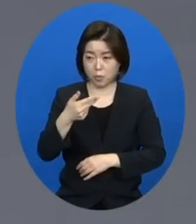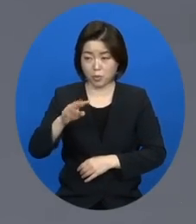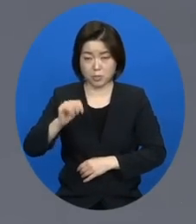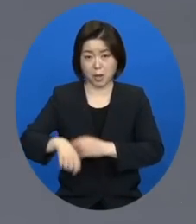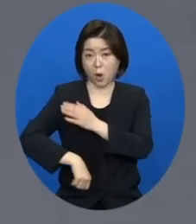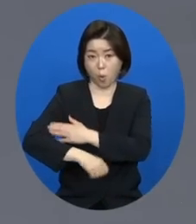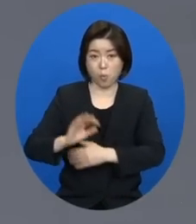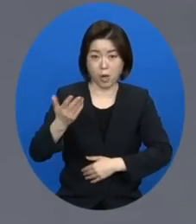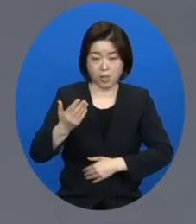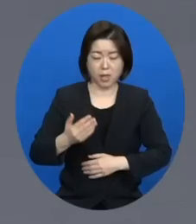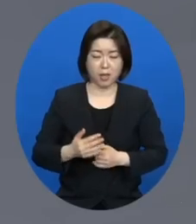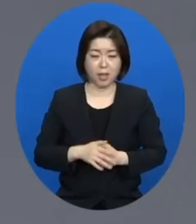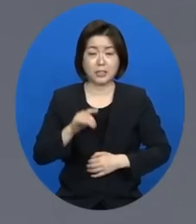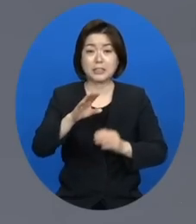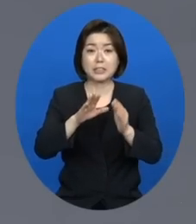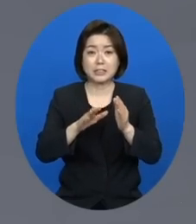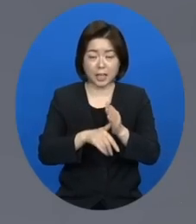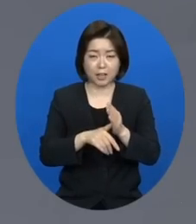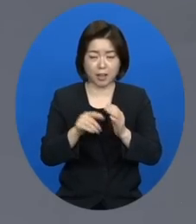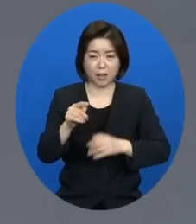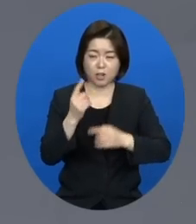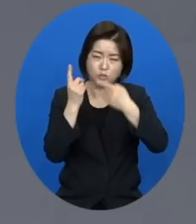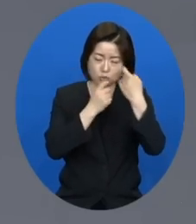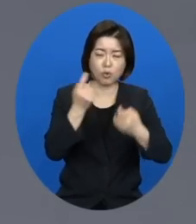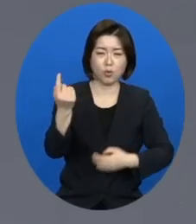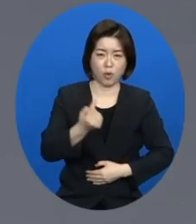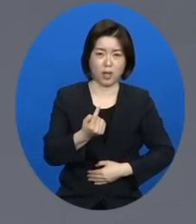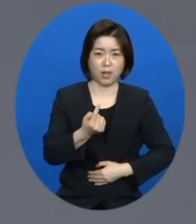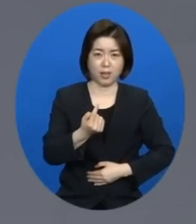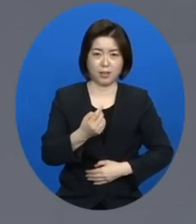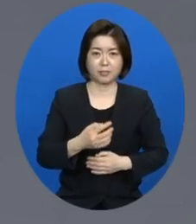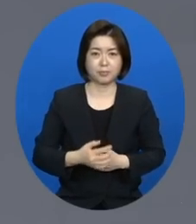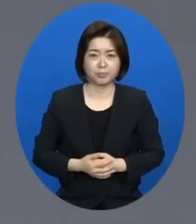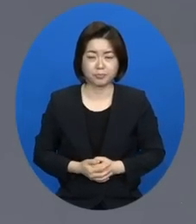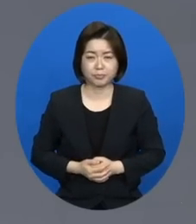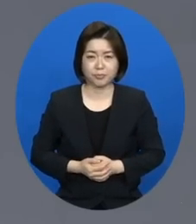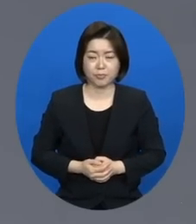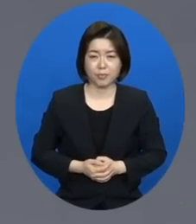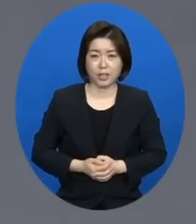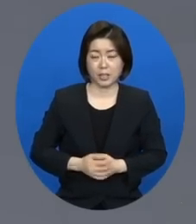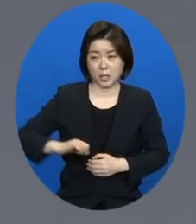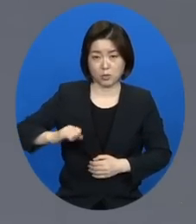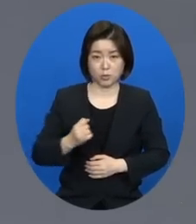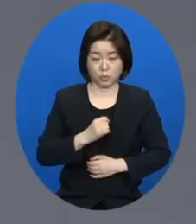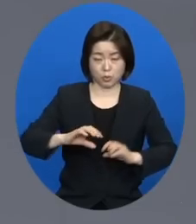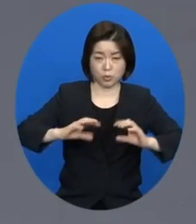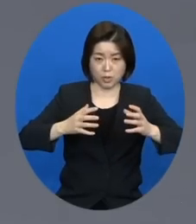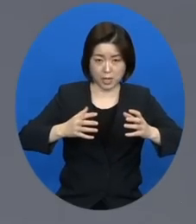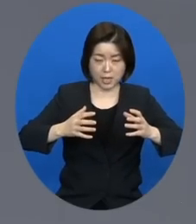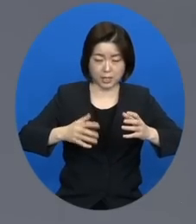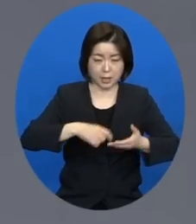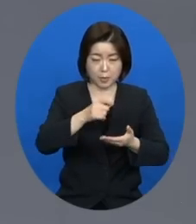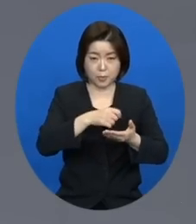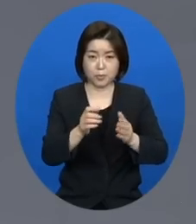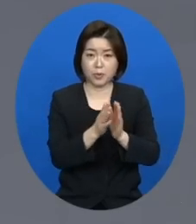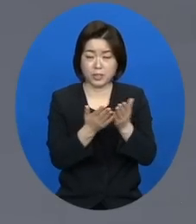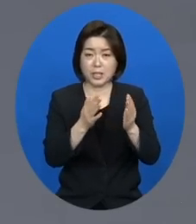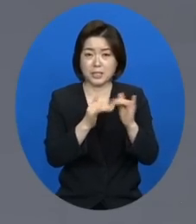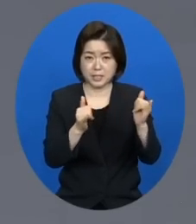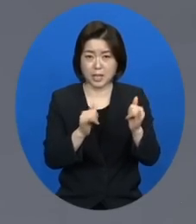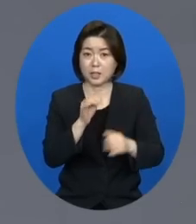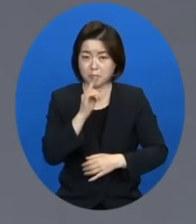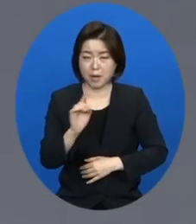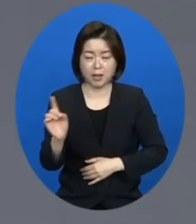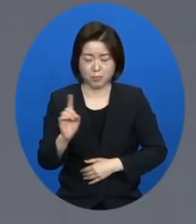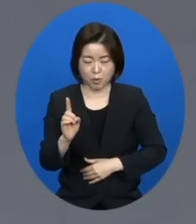바로 위험한 거예요. 유혹이 바로 그 후에 찾아온 것이거든요. 스코틀랜드의 수필 작가인 토머스 칼라일이 다음과 같은 말을 했어요.